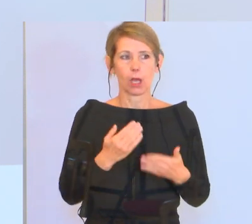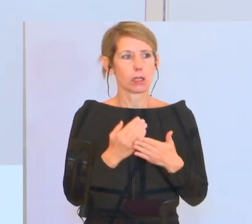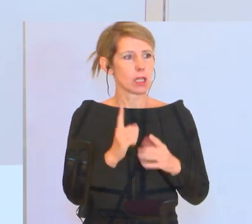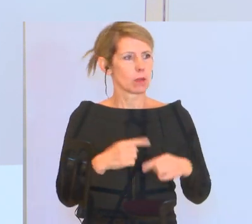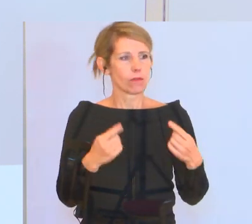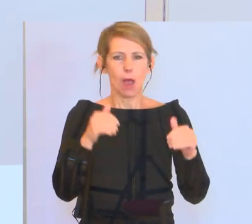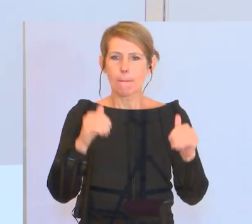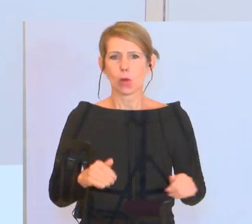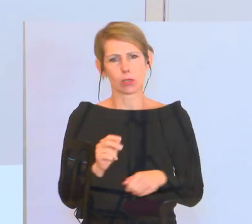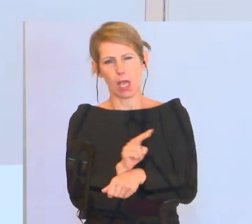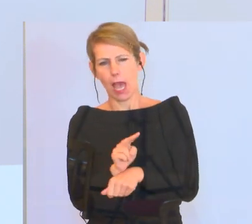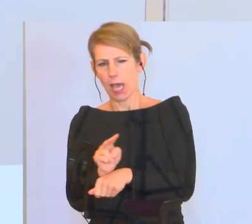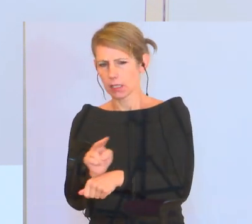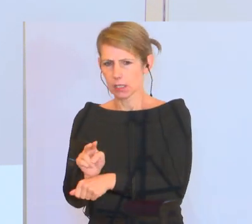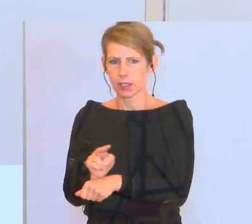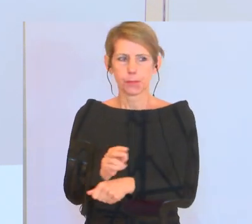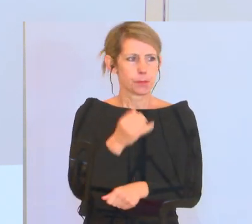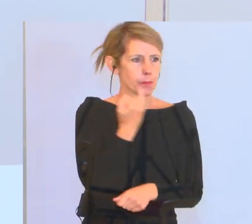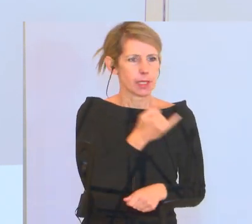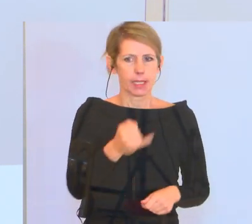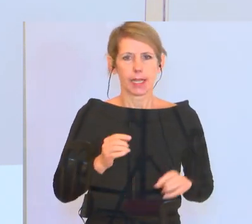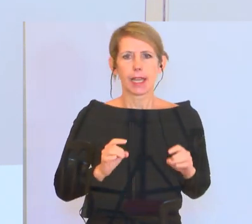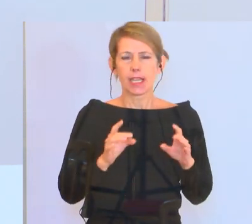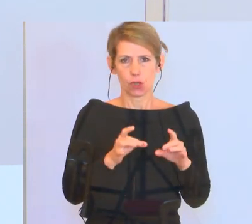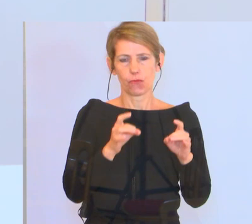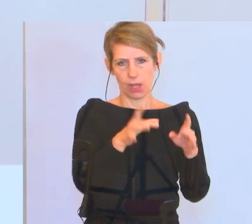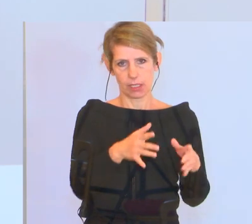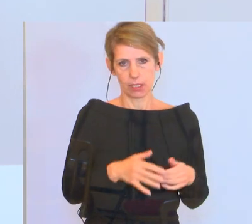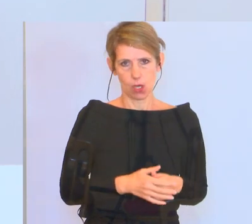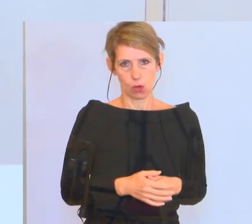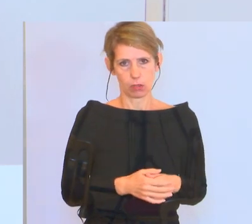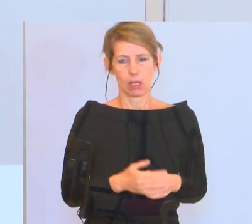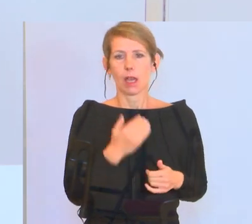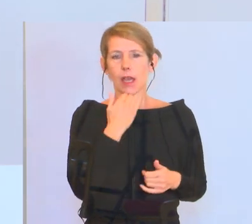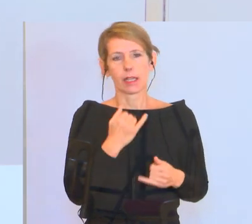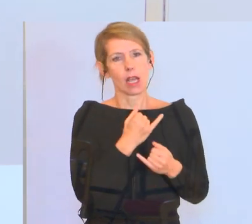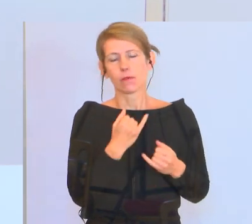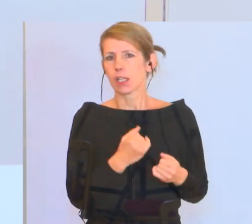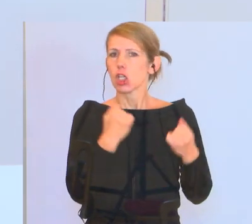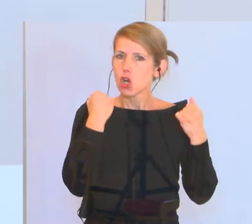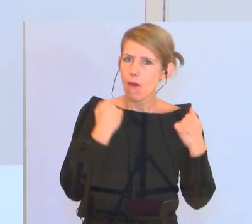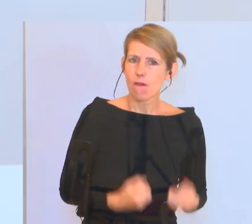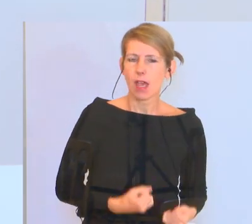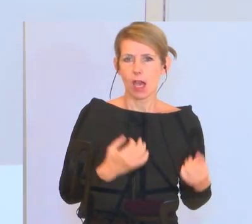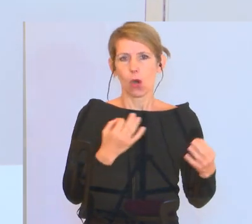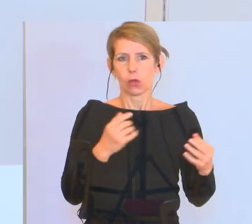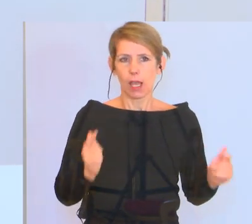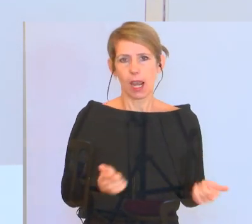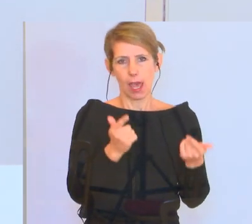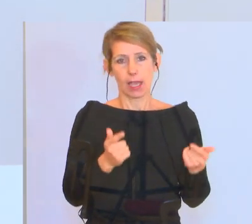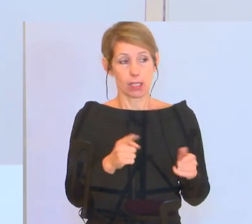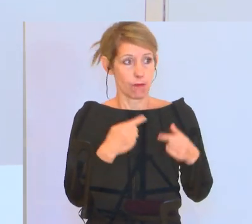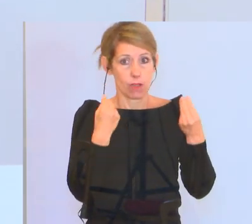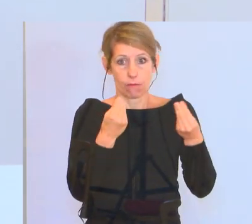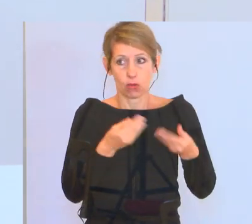achten, dass jede Infektion, die jetzt stattfindet, unabhängig davon, wie schwerwiegend sie ist, und wir wünschen allen, dass sie